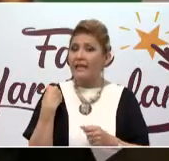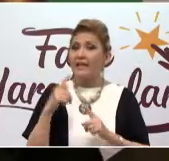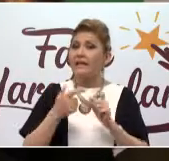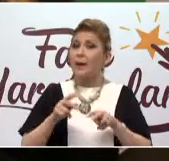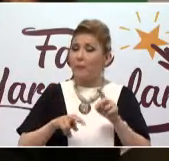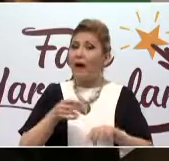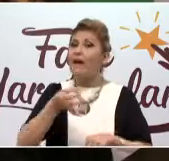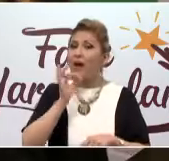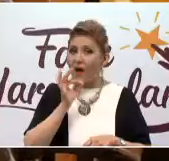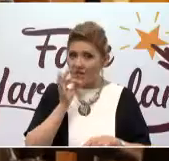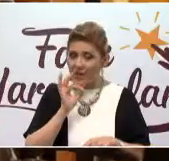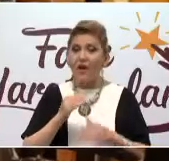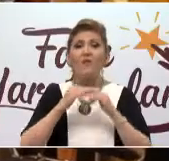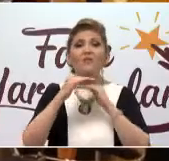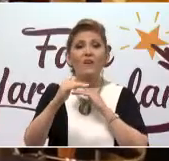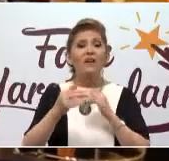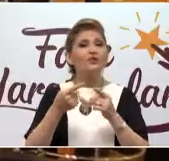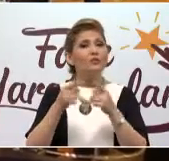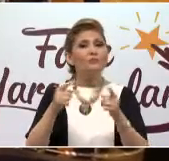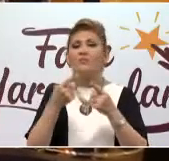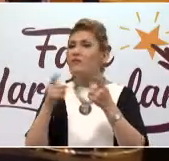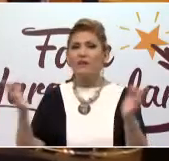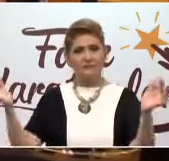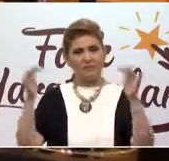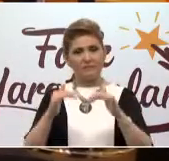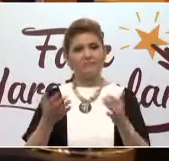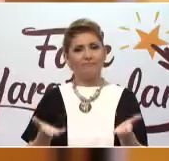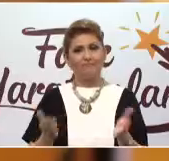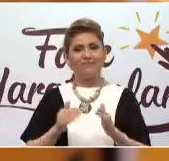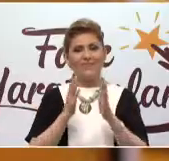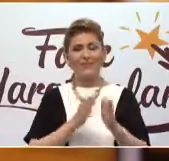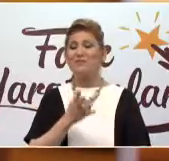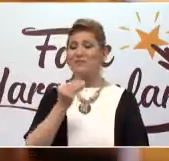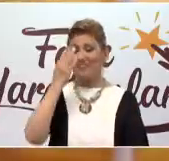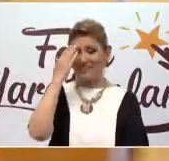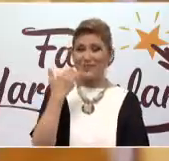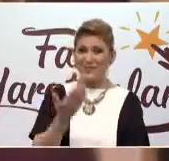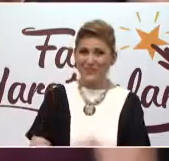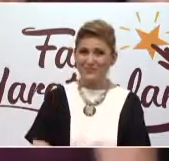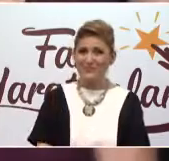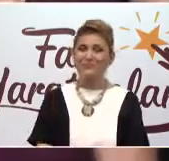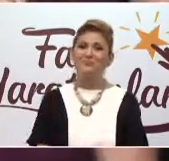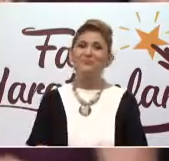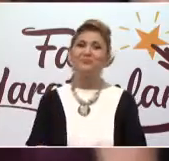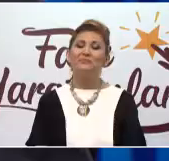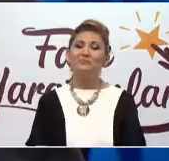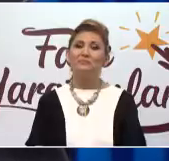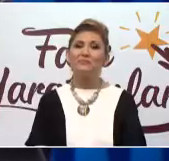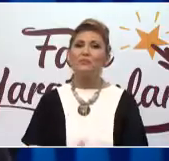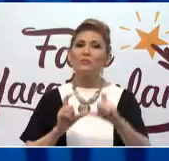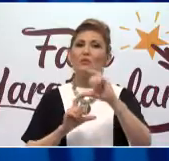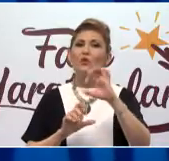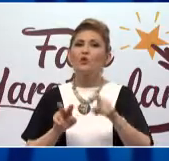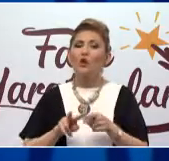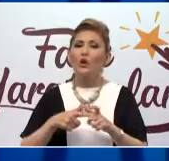kahve aracılığıyla farklı toplumsallıkları bir araya getirmeye devam edecek. Evet, çok teşekkür ederim. Ben teşekkür ederim. Soner Bey'e dönmek istiyorum. Soner